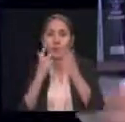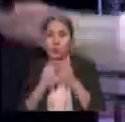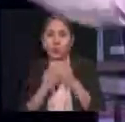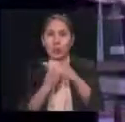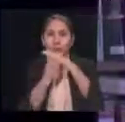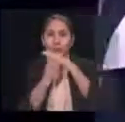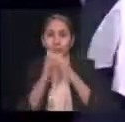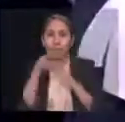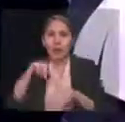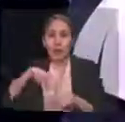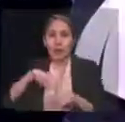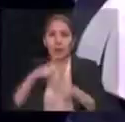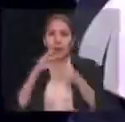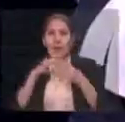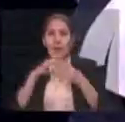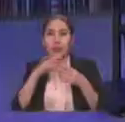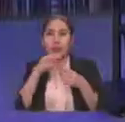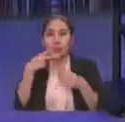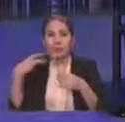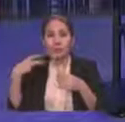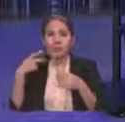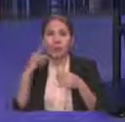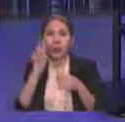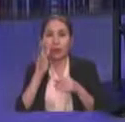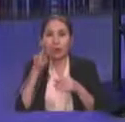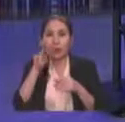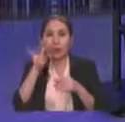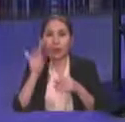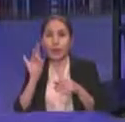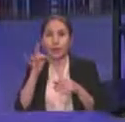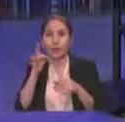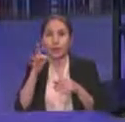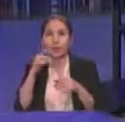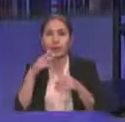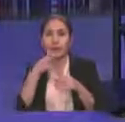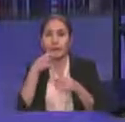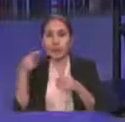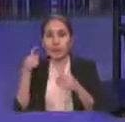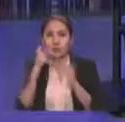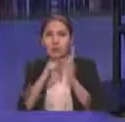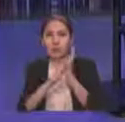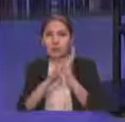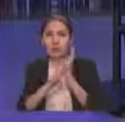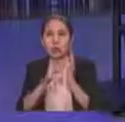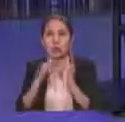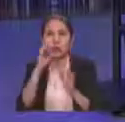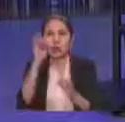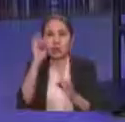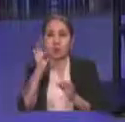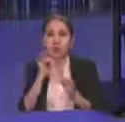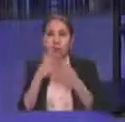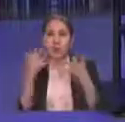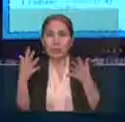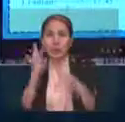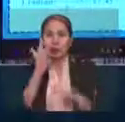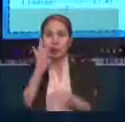asosan L taqsim R teng PR taqsim 180 gradus ko'paytirilgan